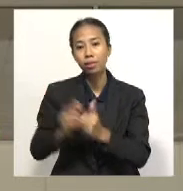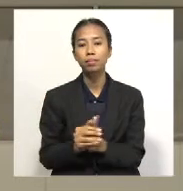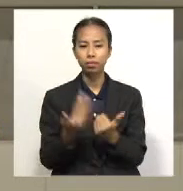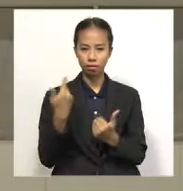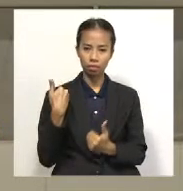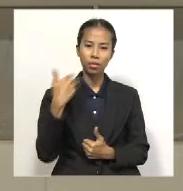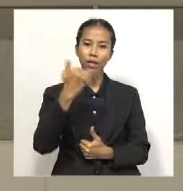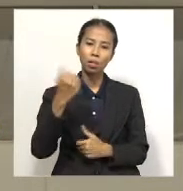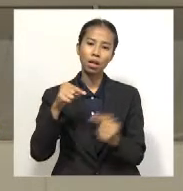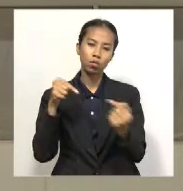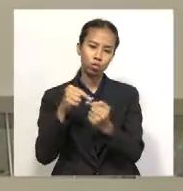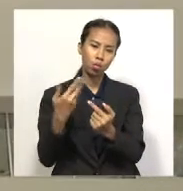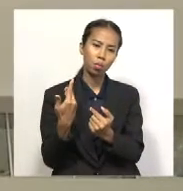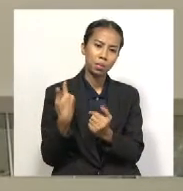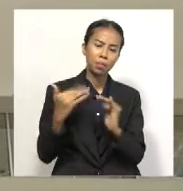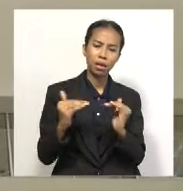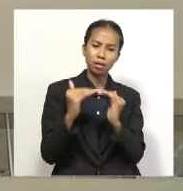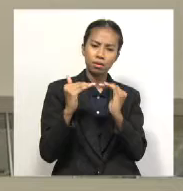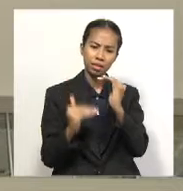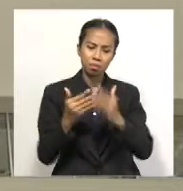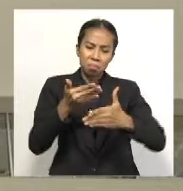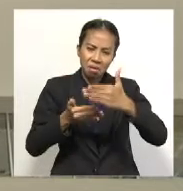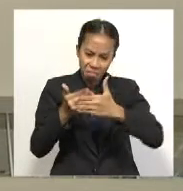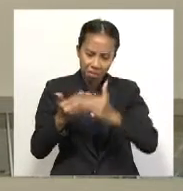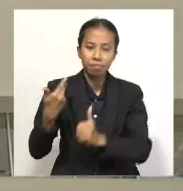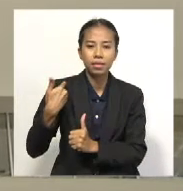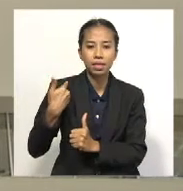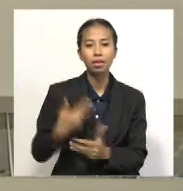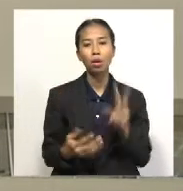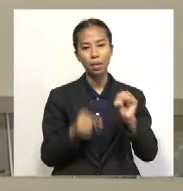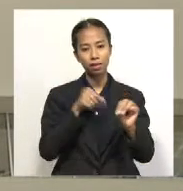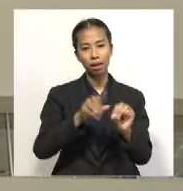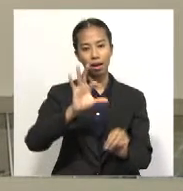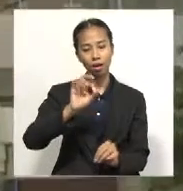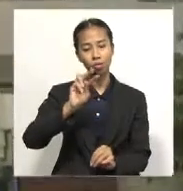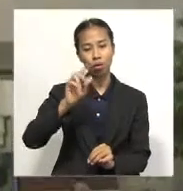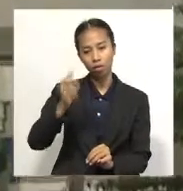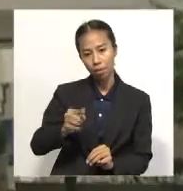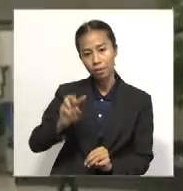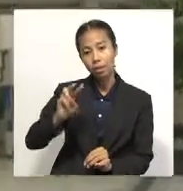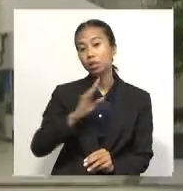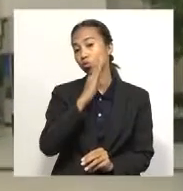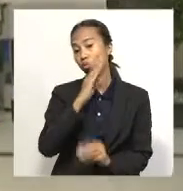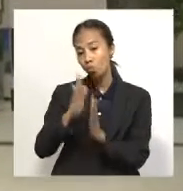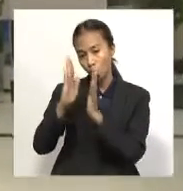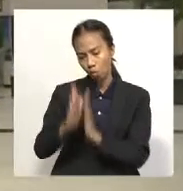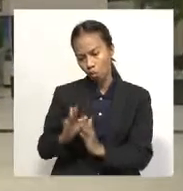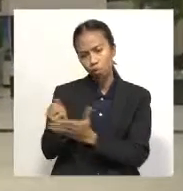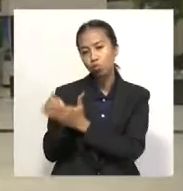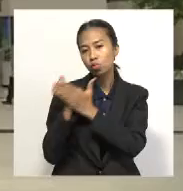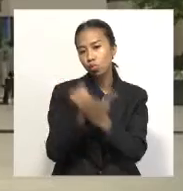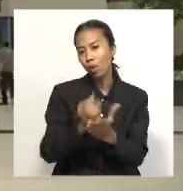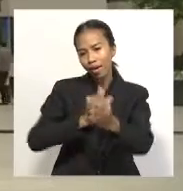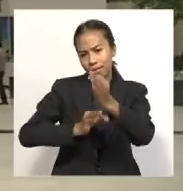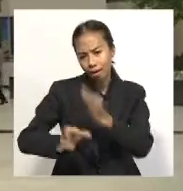อาจถูกจำกัดสิทธิบางประการและมาตรา92วรรค1กรณีการมีผู้ช่วยลงคะแนนให้กับผู้พิการและผู้สูงอายุ